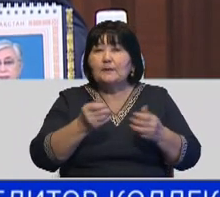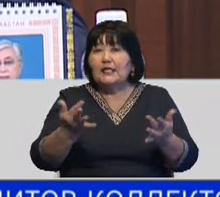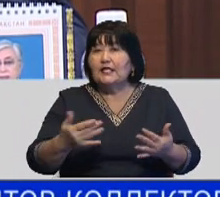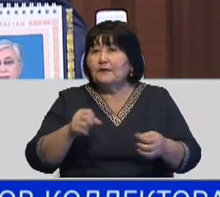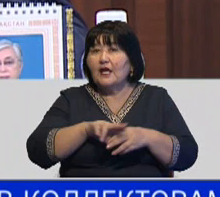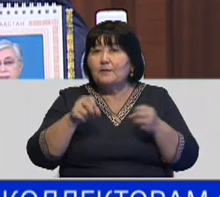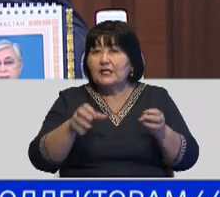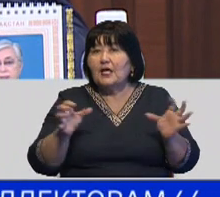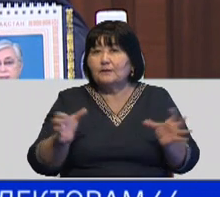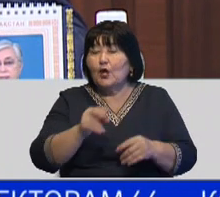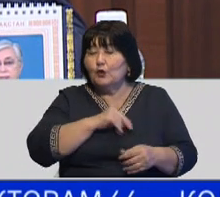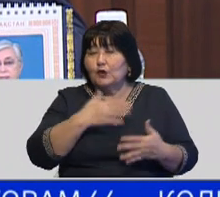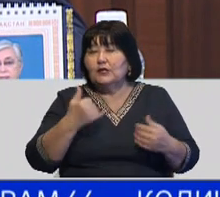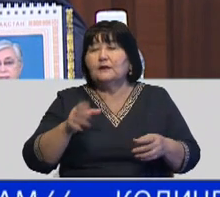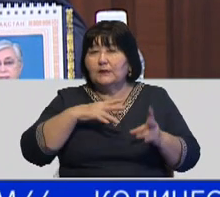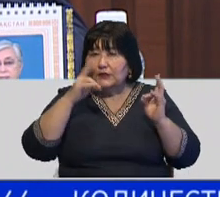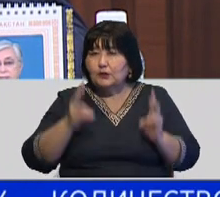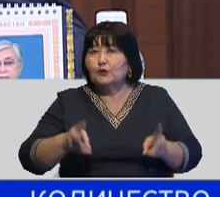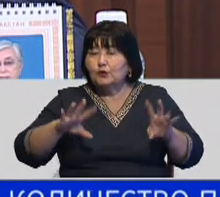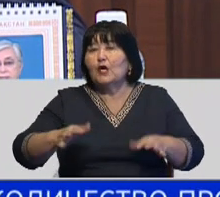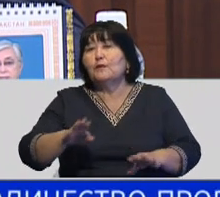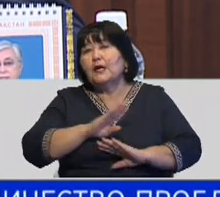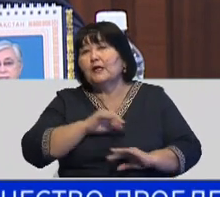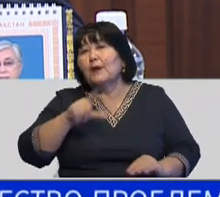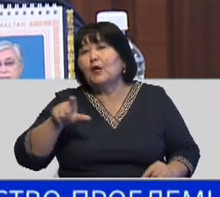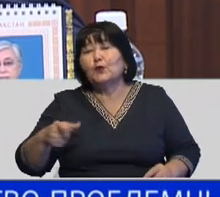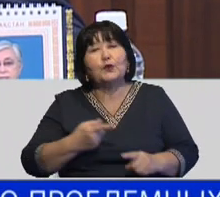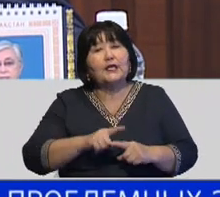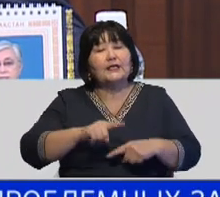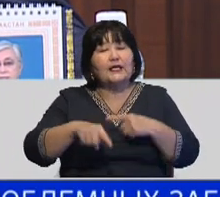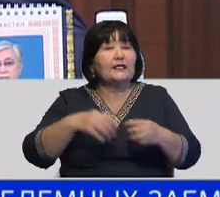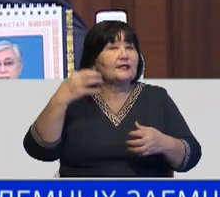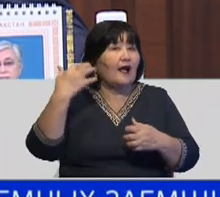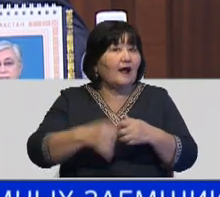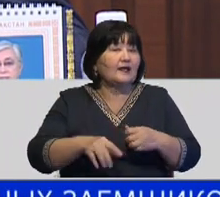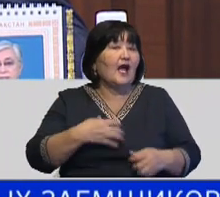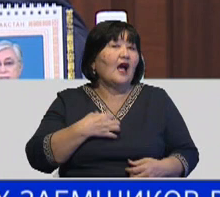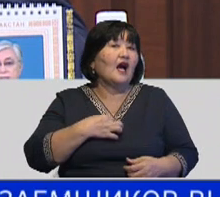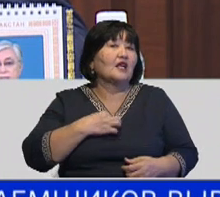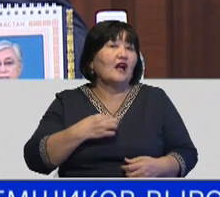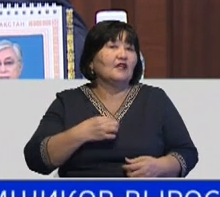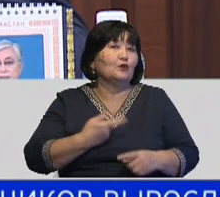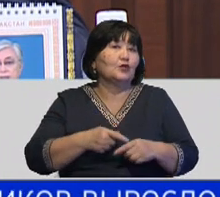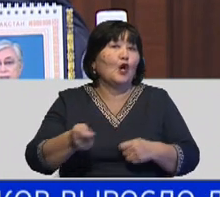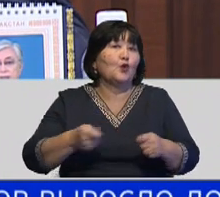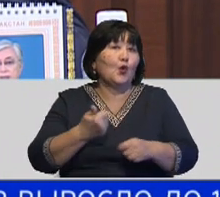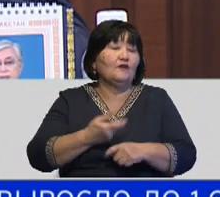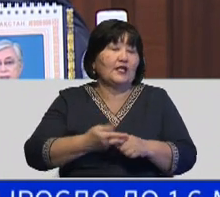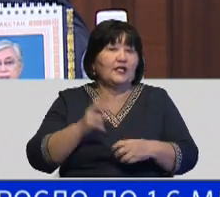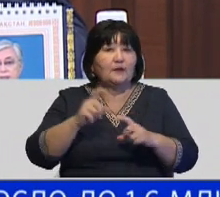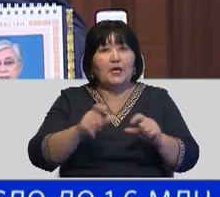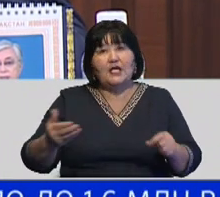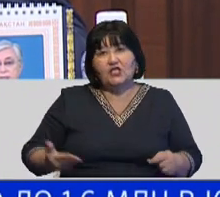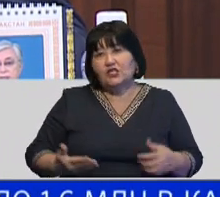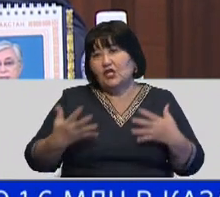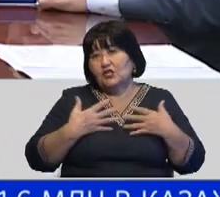безопасности труда происходит несчастные случаи погибают люди это следствие халатности и равнодушия руководства этих предприятий к жизни